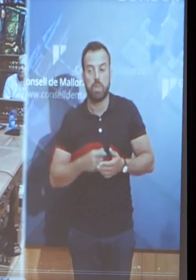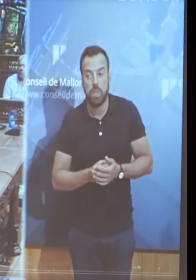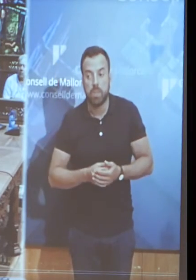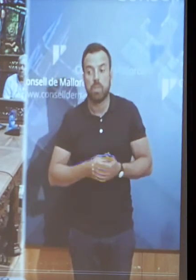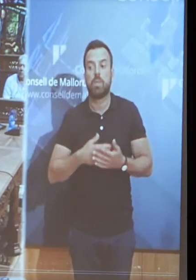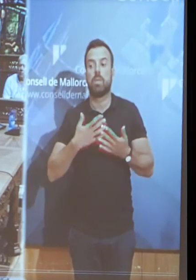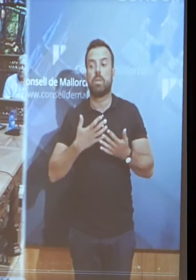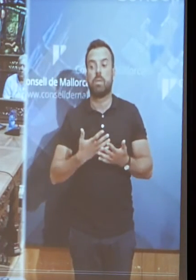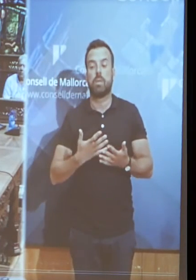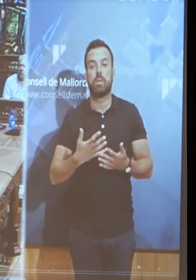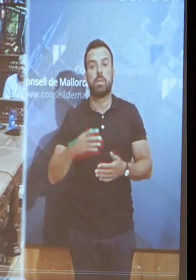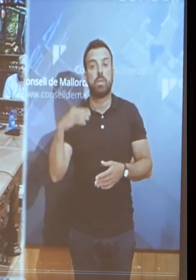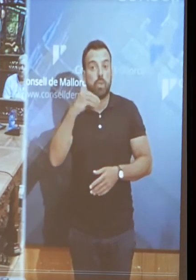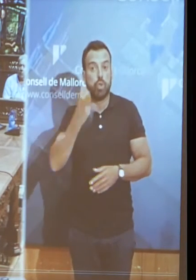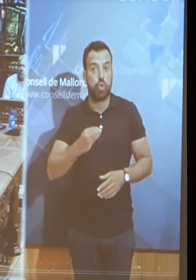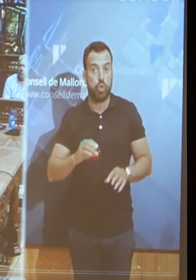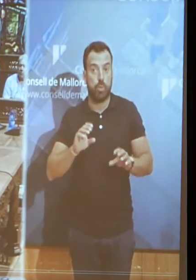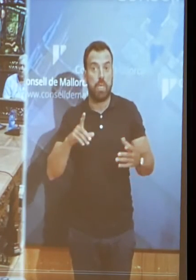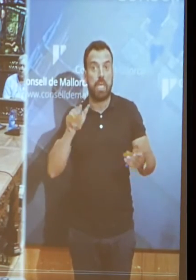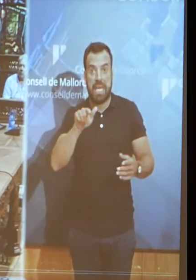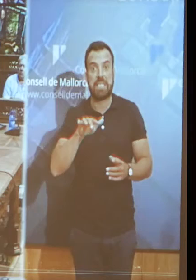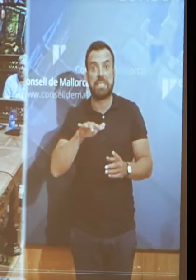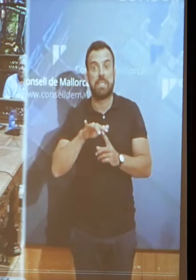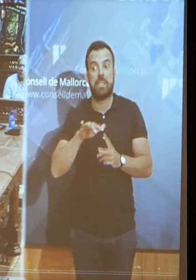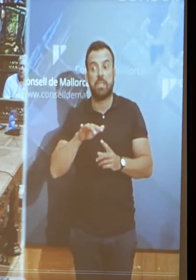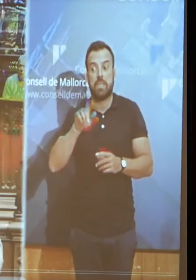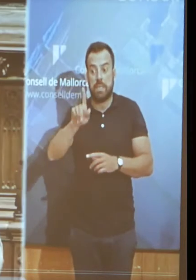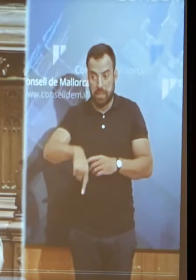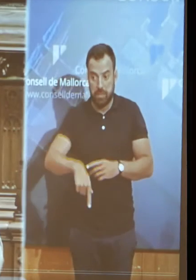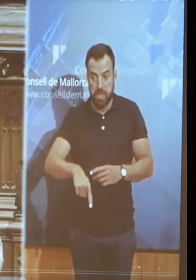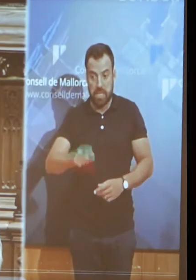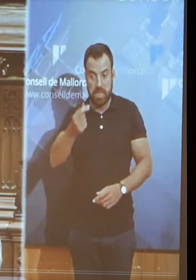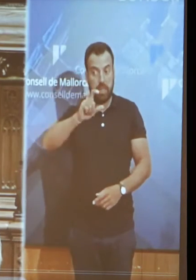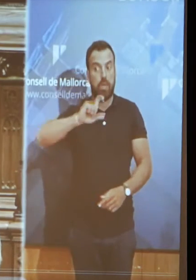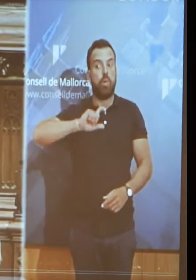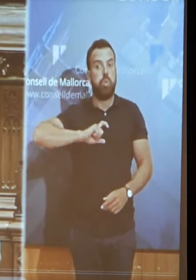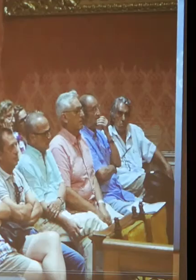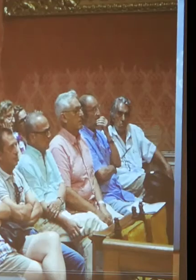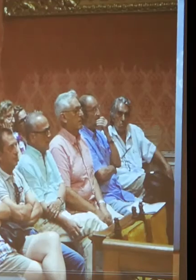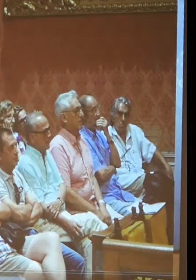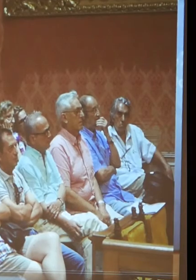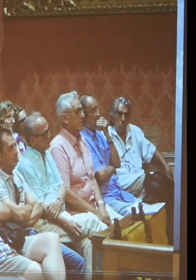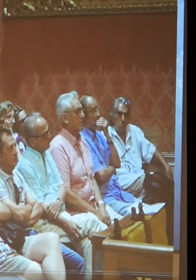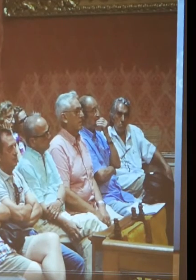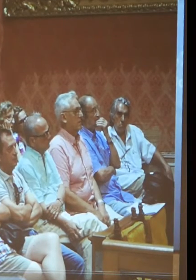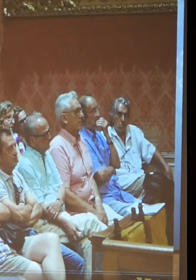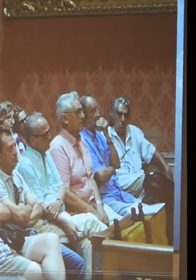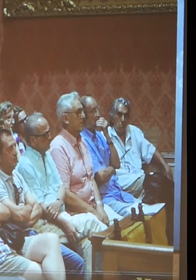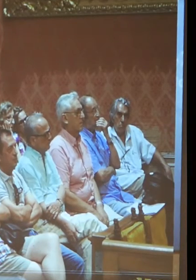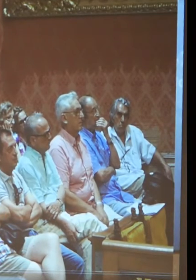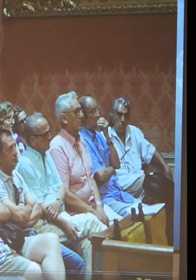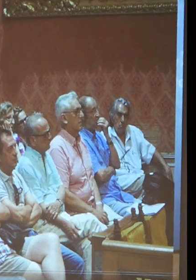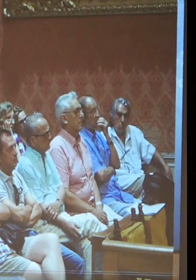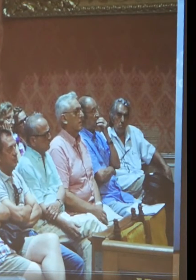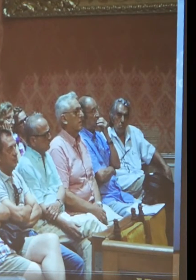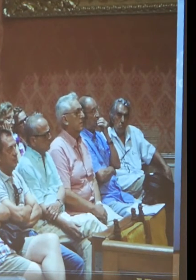elevat i els salaris han baixat molt, però molt, i la gent que té feina és molt precària, molt